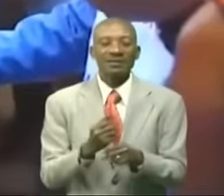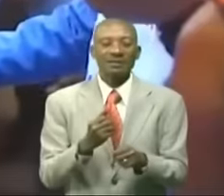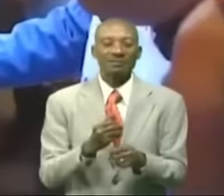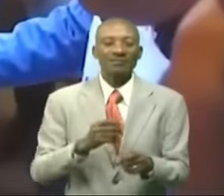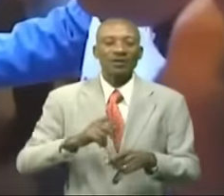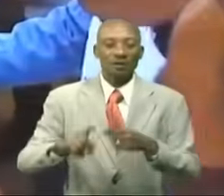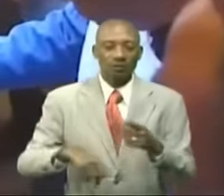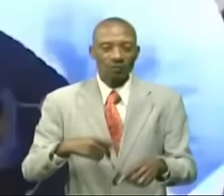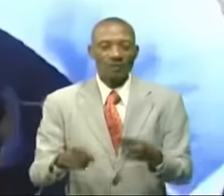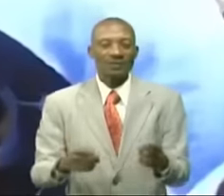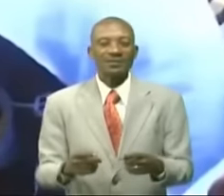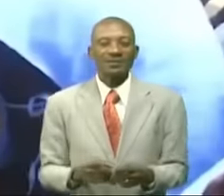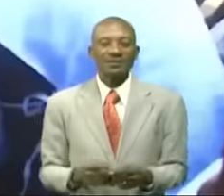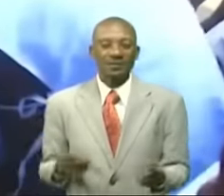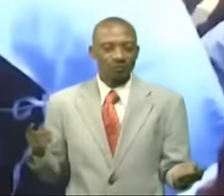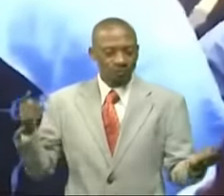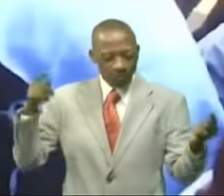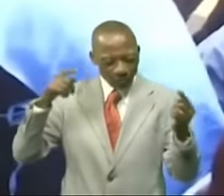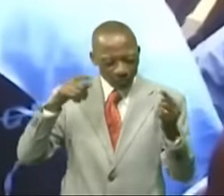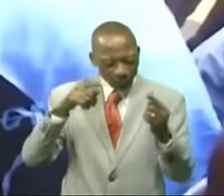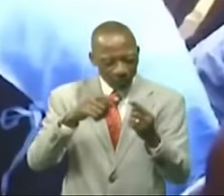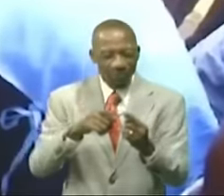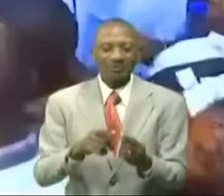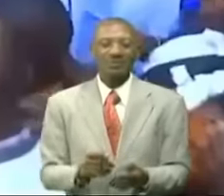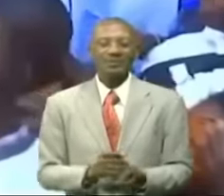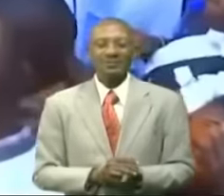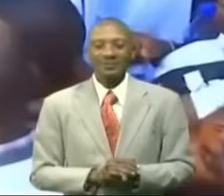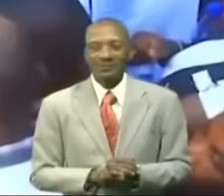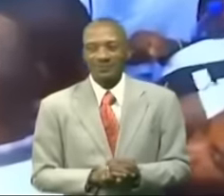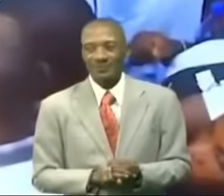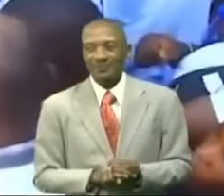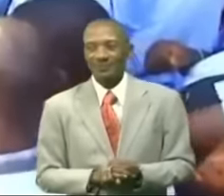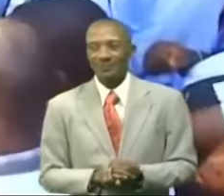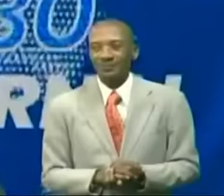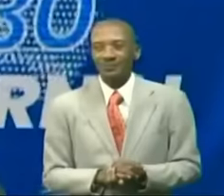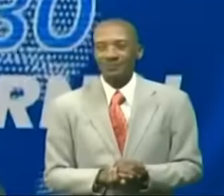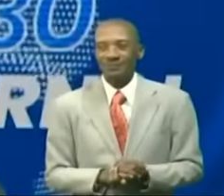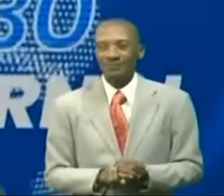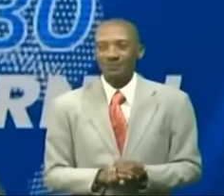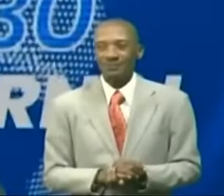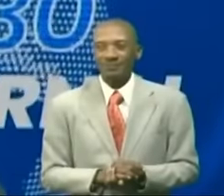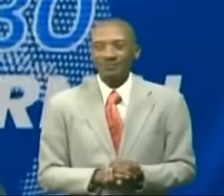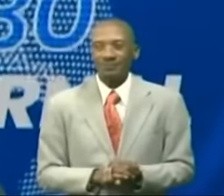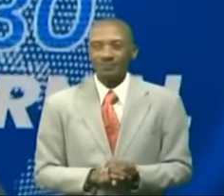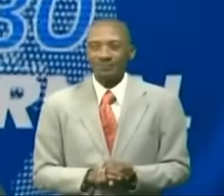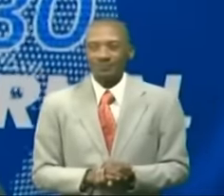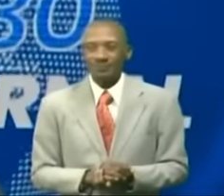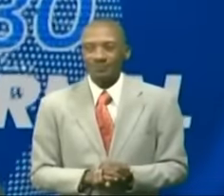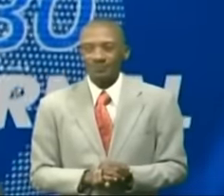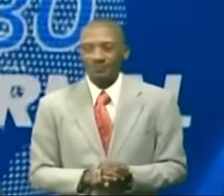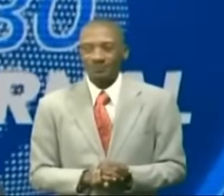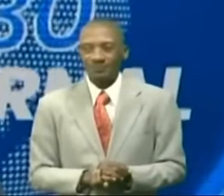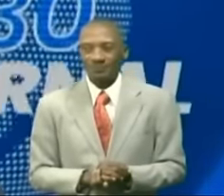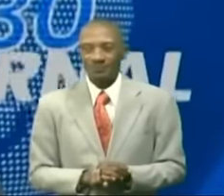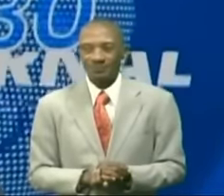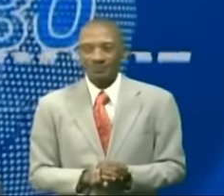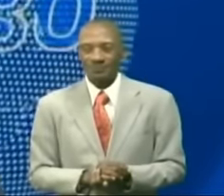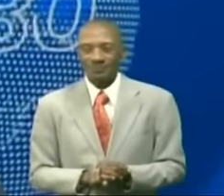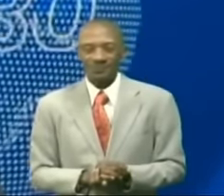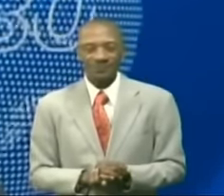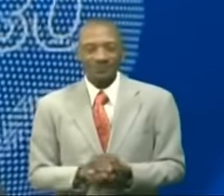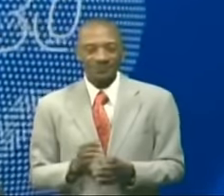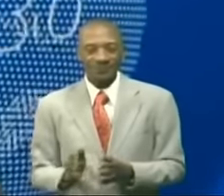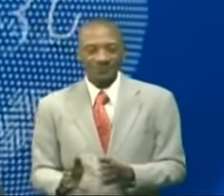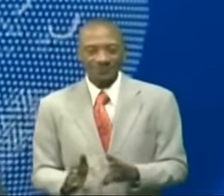du 8 au 12 août 2024 sur l'ensemble de la province du Olomami. Allez, corrigez avec nous, il s'agit plutôt